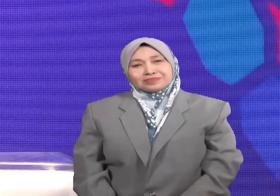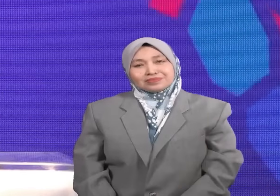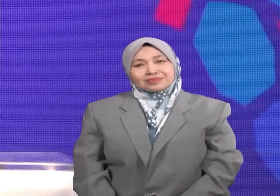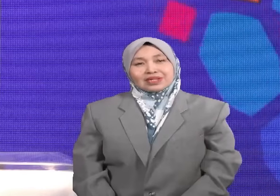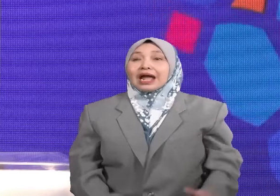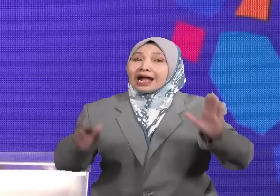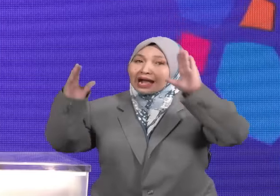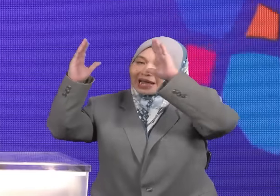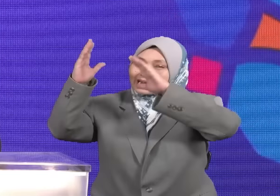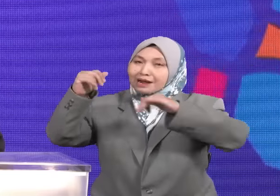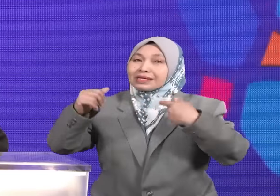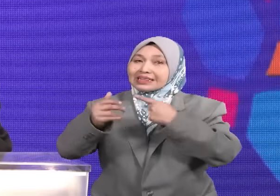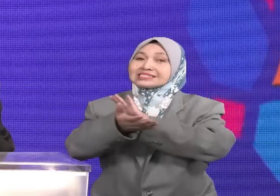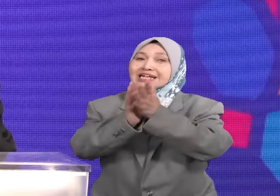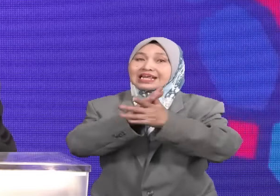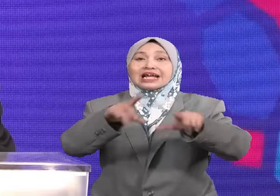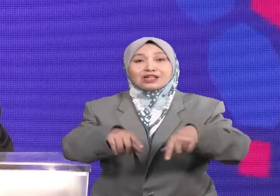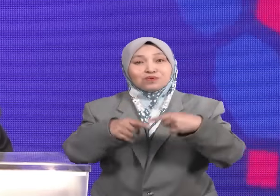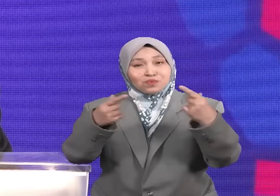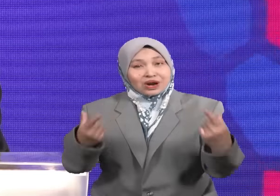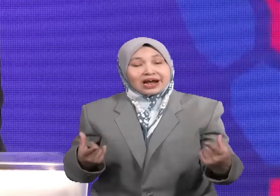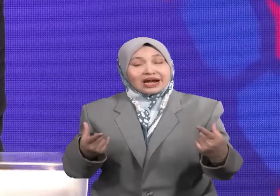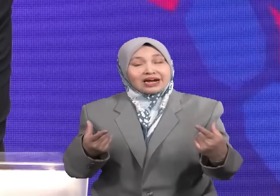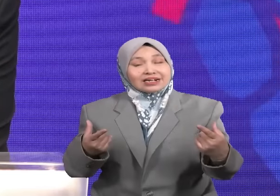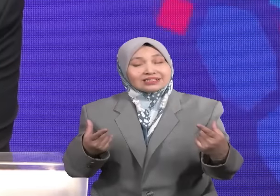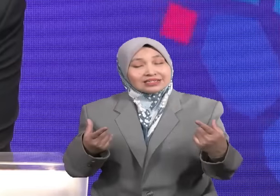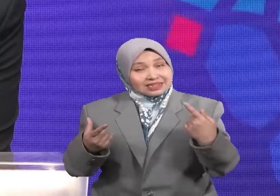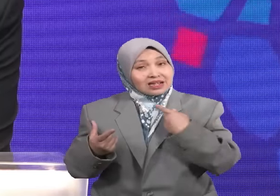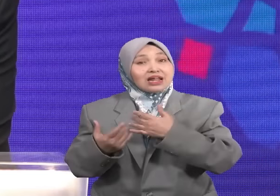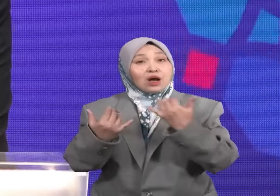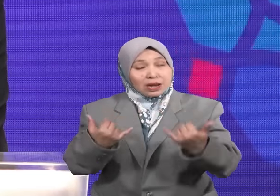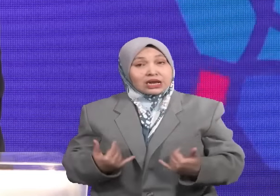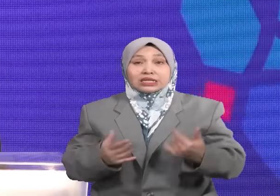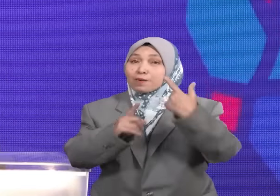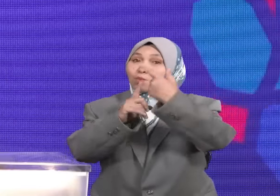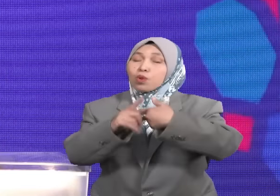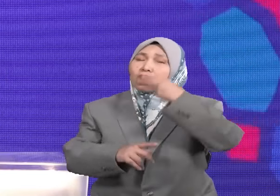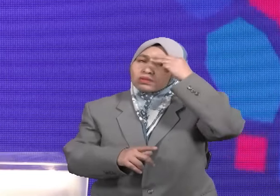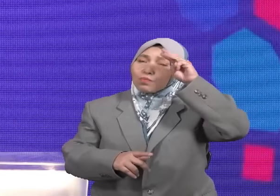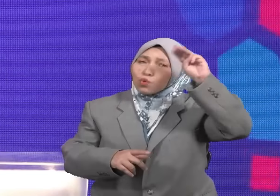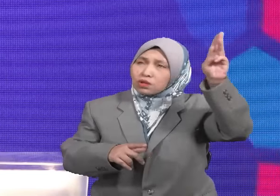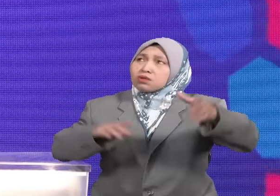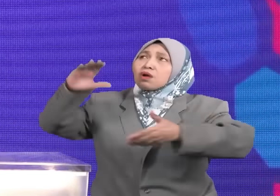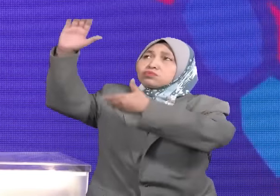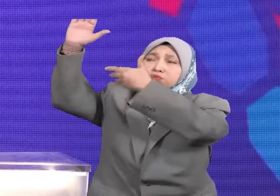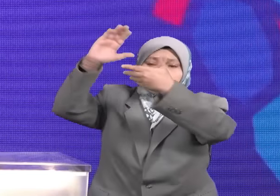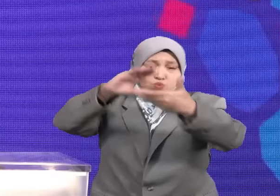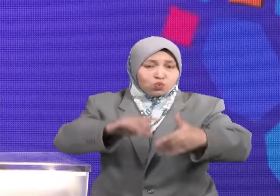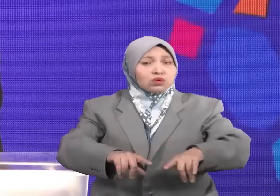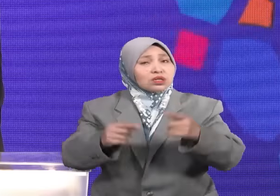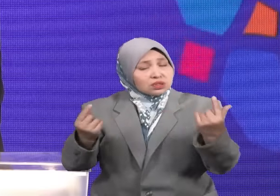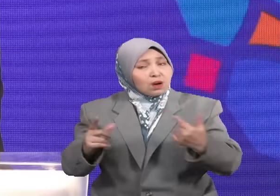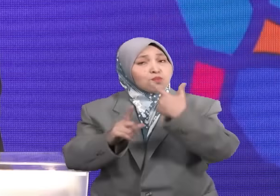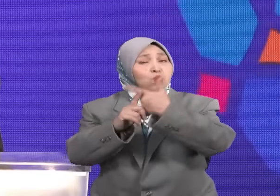الله. Moga-moga kita jadikan Al-Quran sempena kita pula berada di bulan yang mulia, bulan yang diturunkan Al-Quran, bulan Ramadan